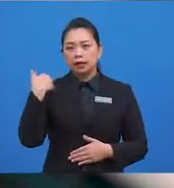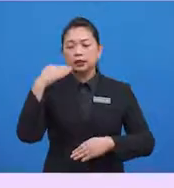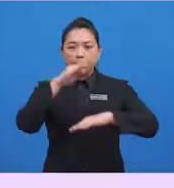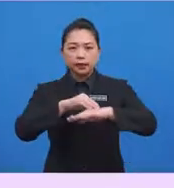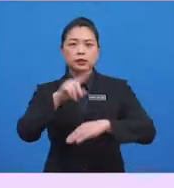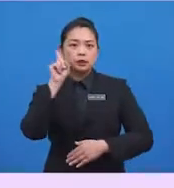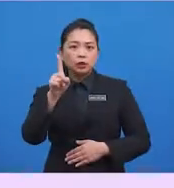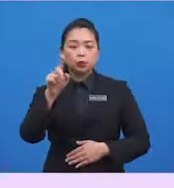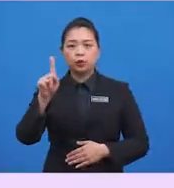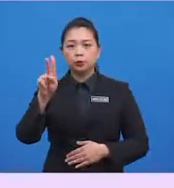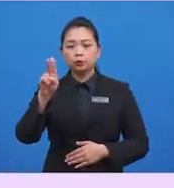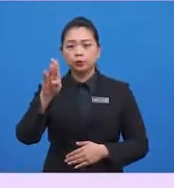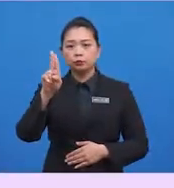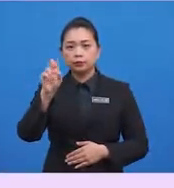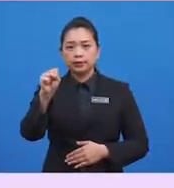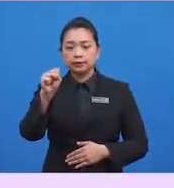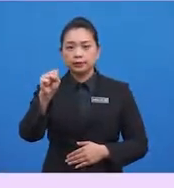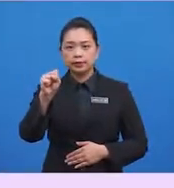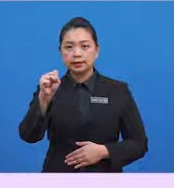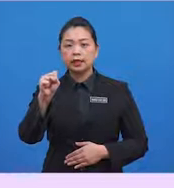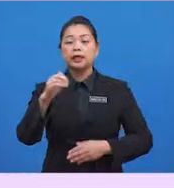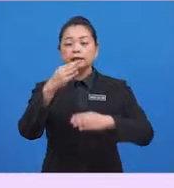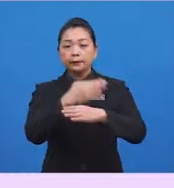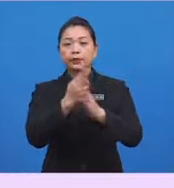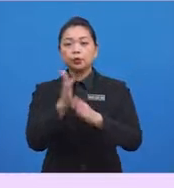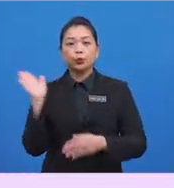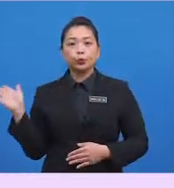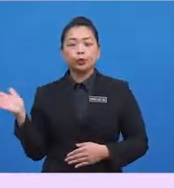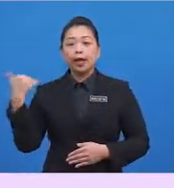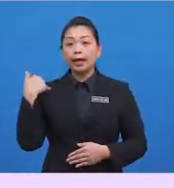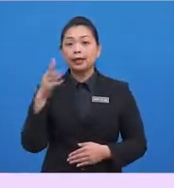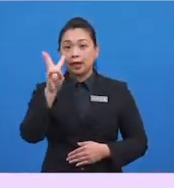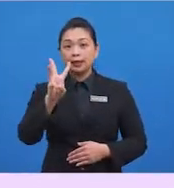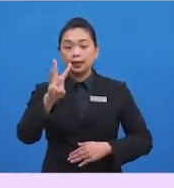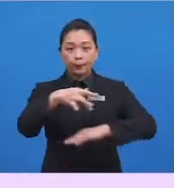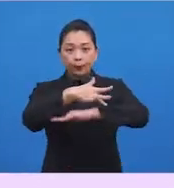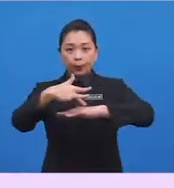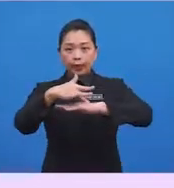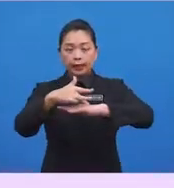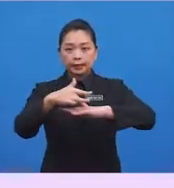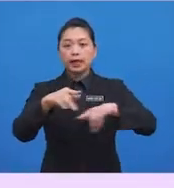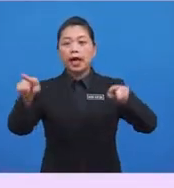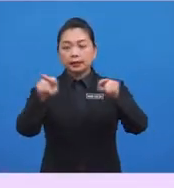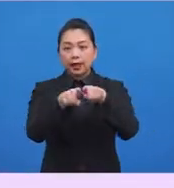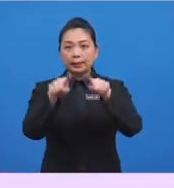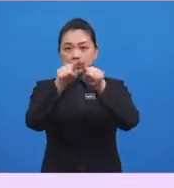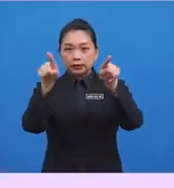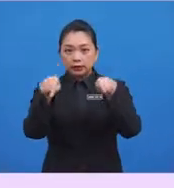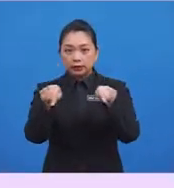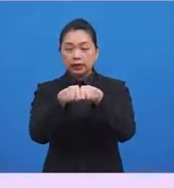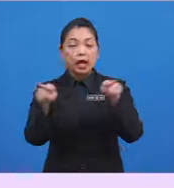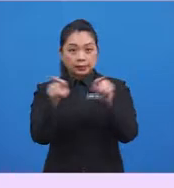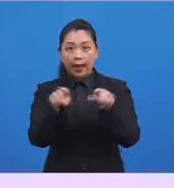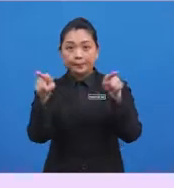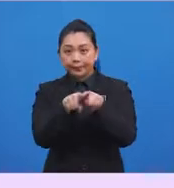kubus? Kubus mempunyai 6 permukaan rata segi 4 sama. Ingat